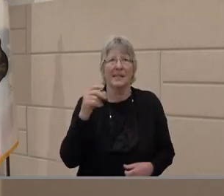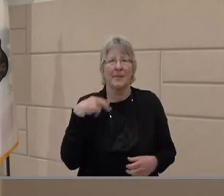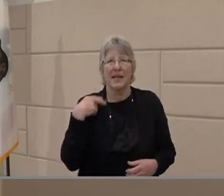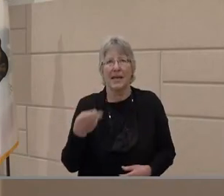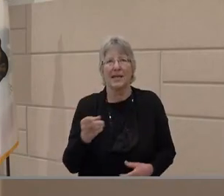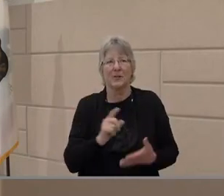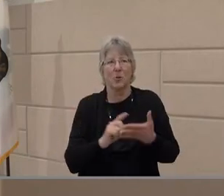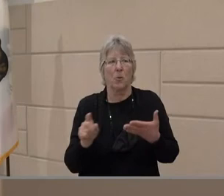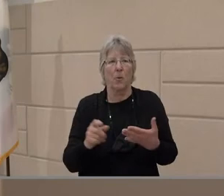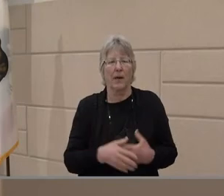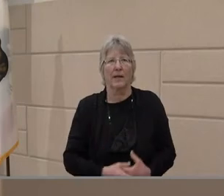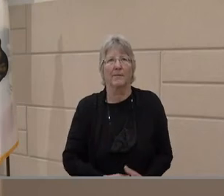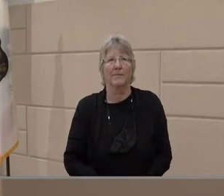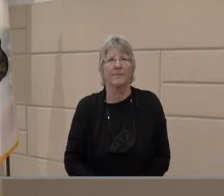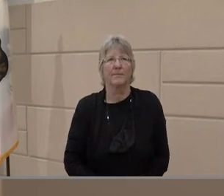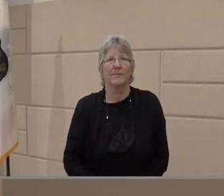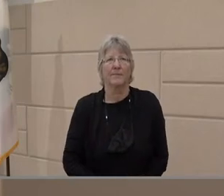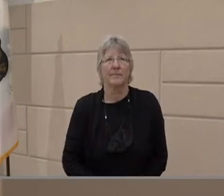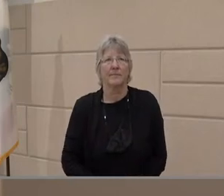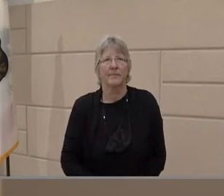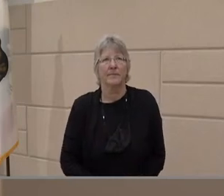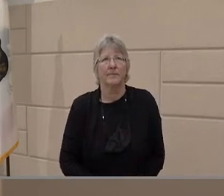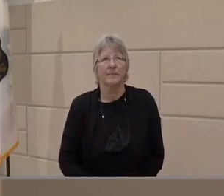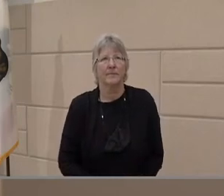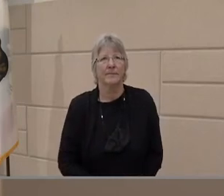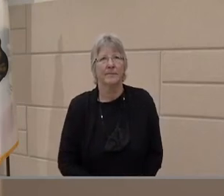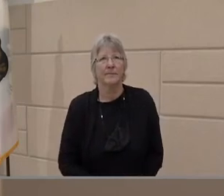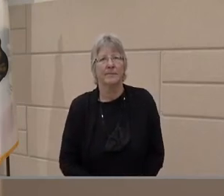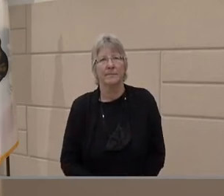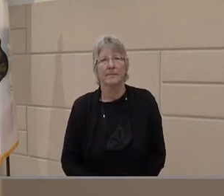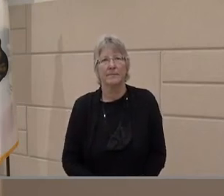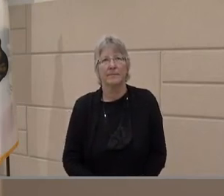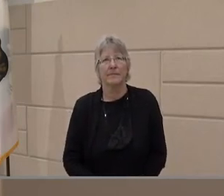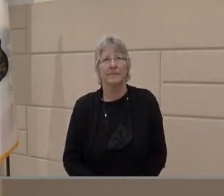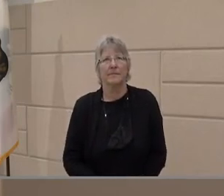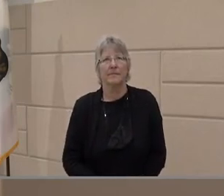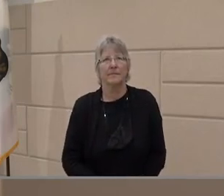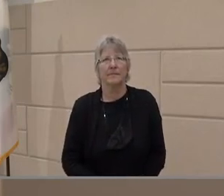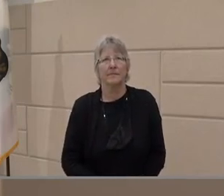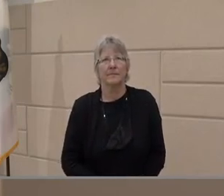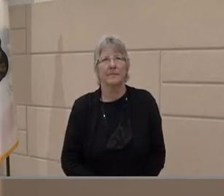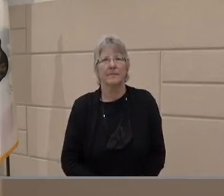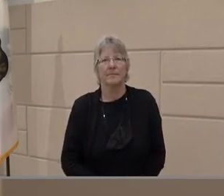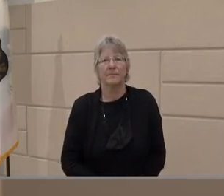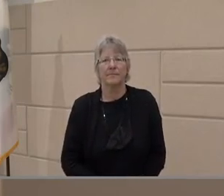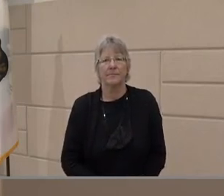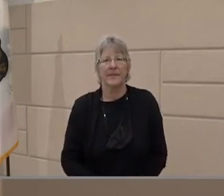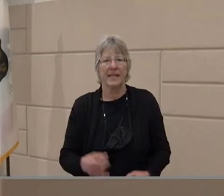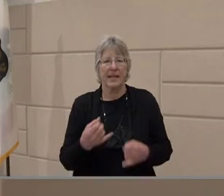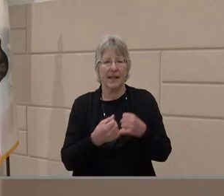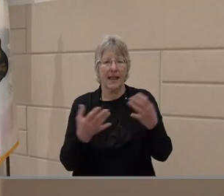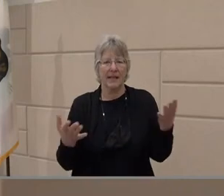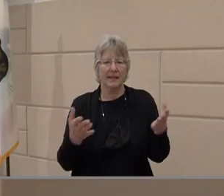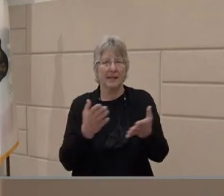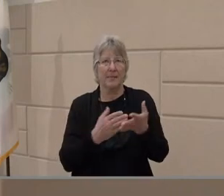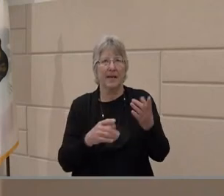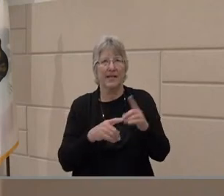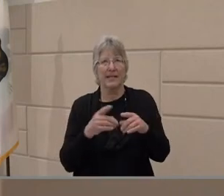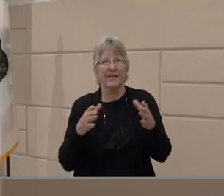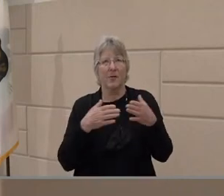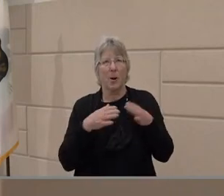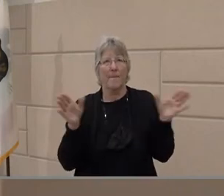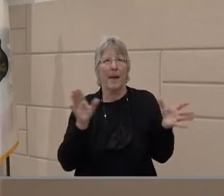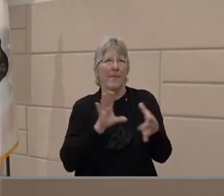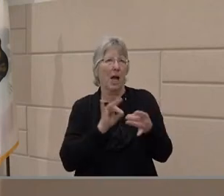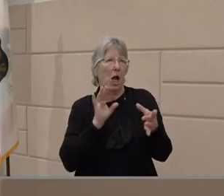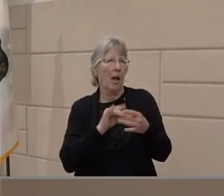ลสำหรับสัปดาห์ออพิปิการพิมตีบัมพอดตีบัญชอบขยำ